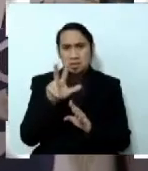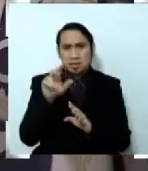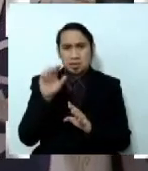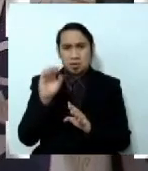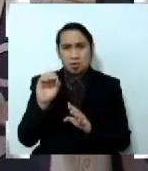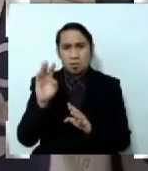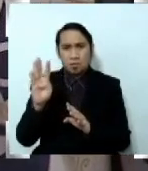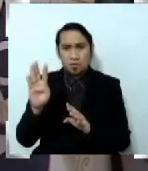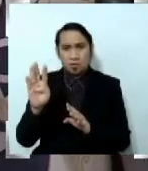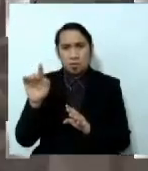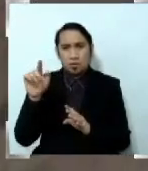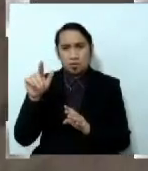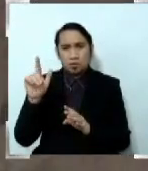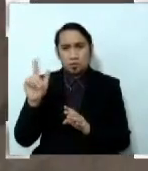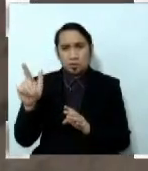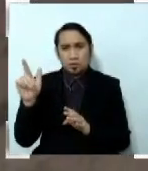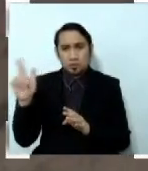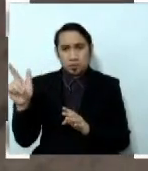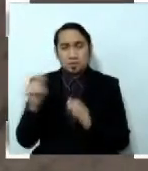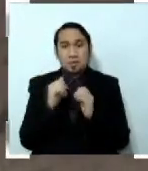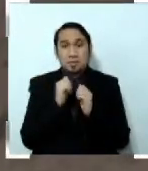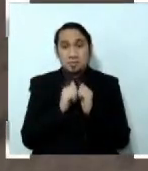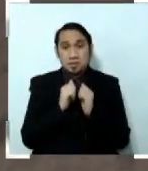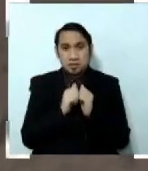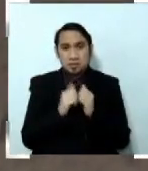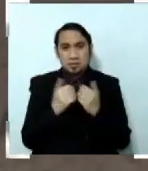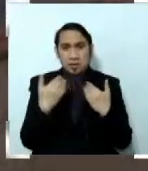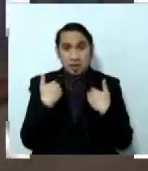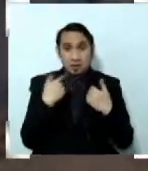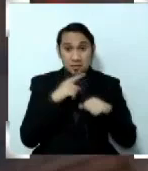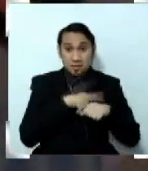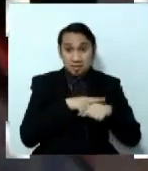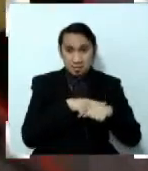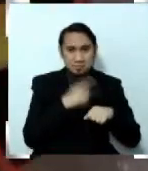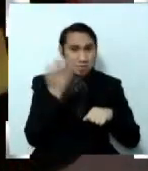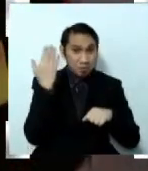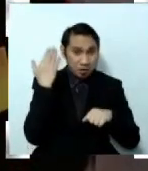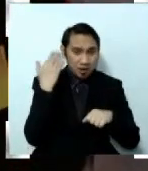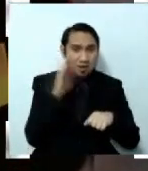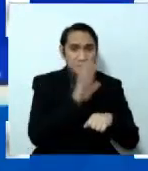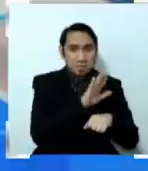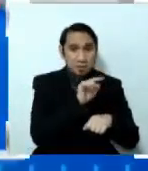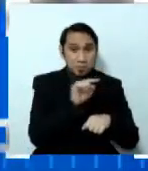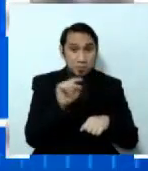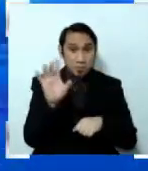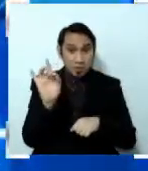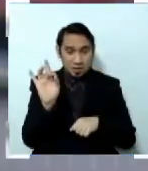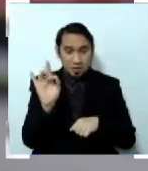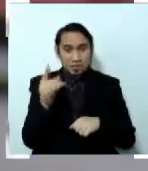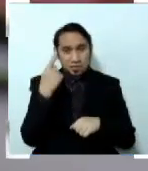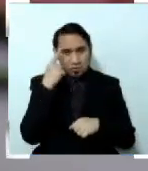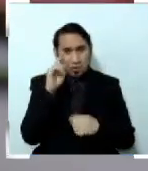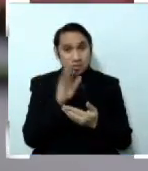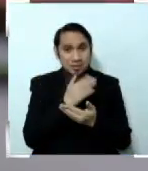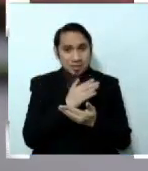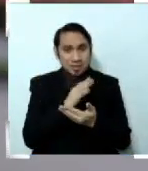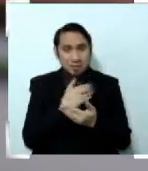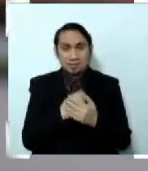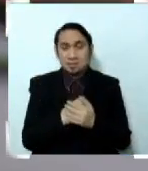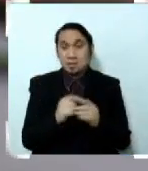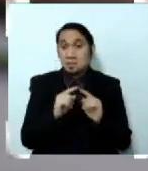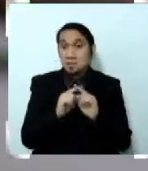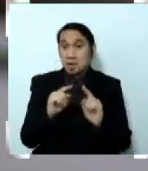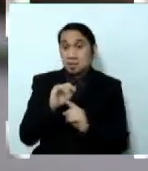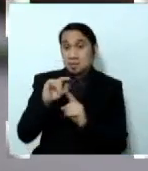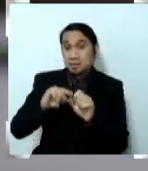304-2020 na nagbibigay ng window period mula 5 p.m. hanggang 8 p.m. para mag-videoke. Mula July 8 hanggang